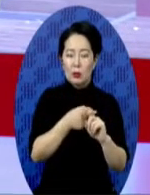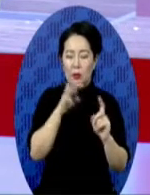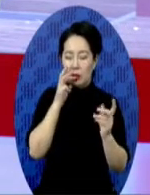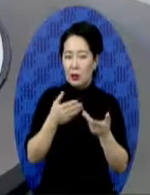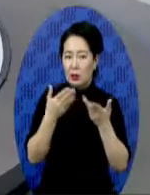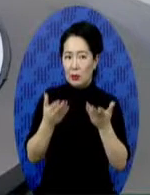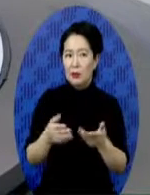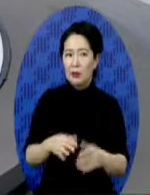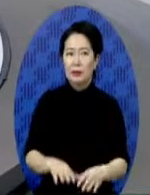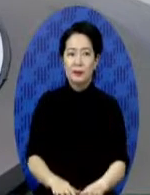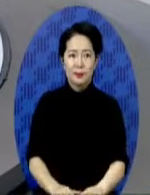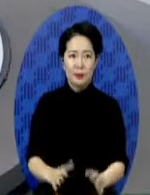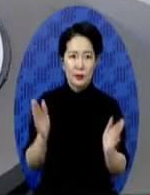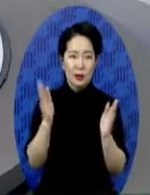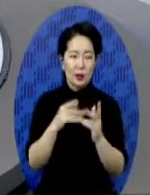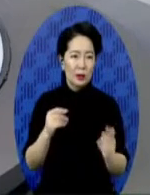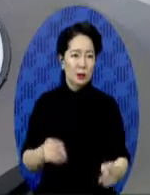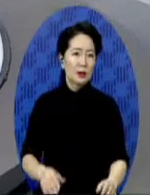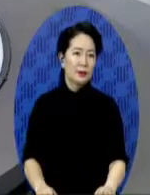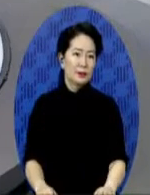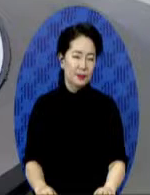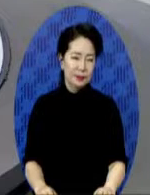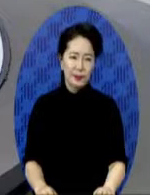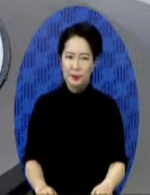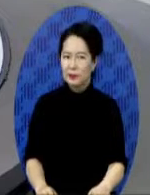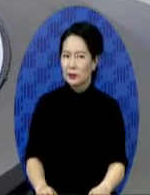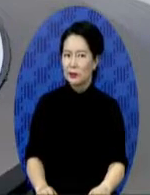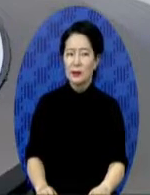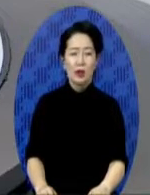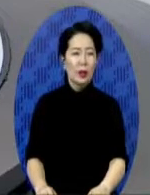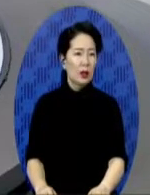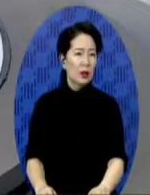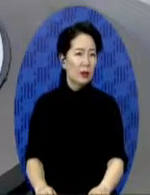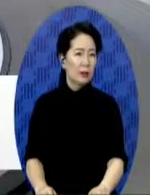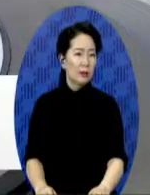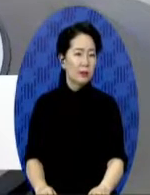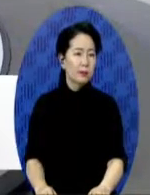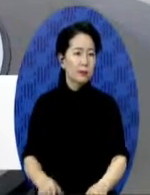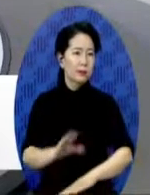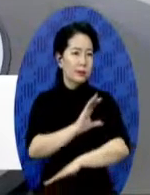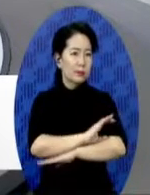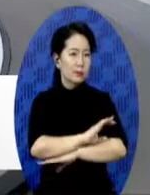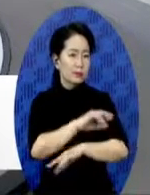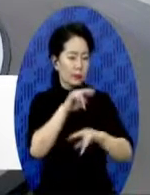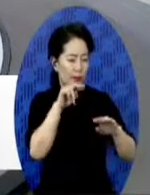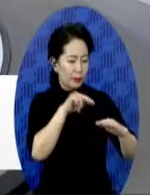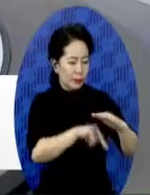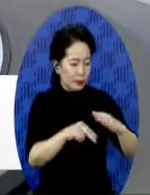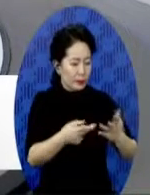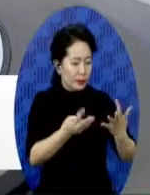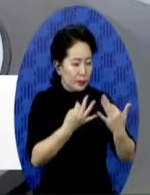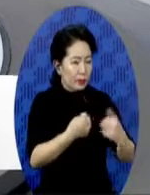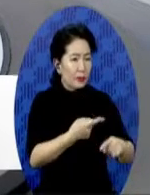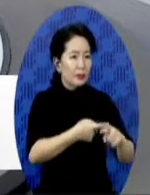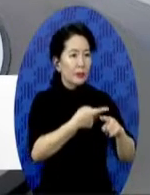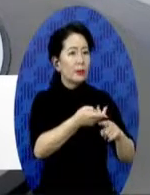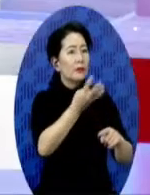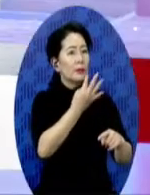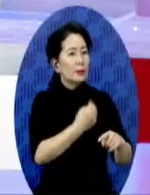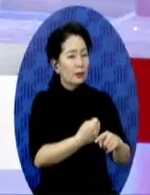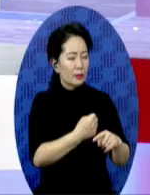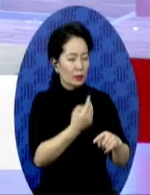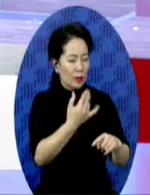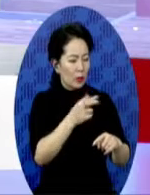студид нэг сайхан шилжиж байна. Оромын төргий. Оромын. Тэгэхээр энэ сургууль цэцэрлэгийн тоо энэ 19 онд хэдээр одоо нэмэгдсэн байна уу? Ер нь